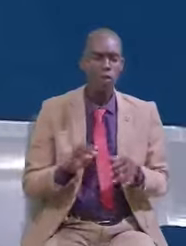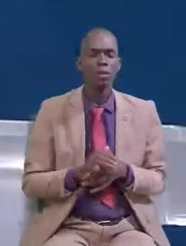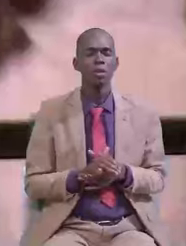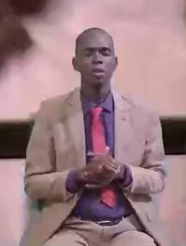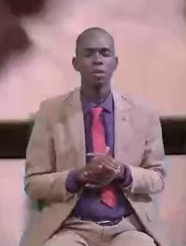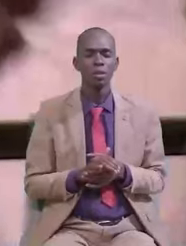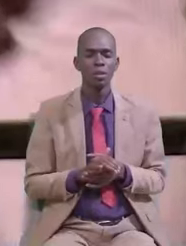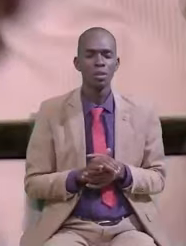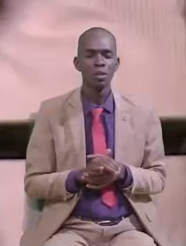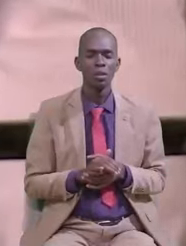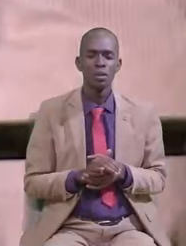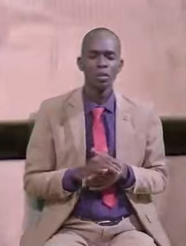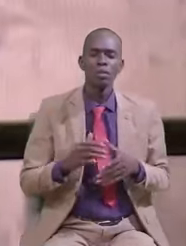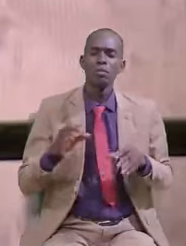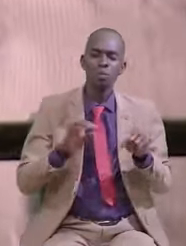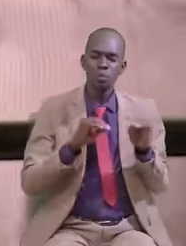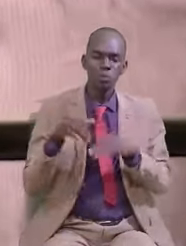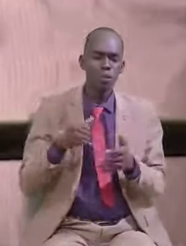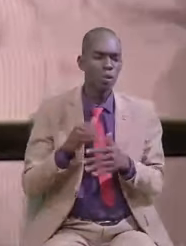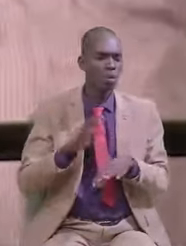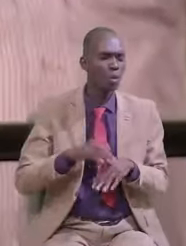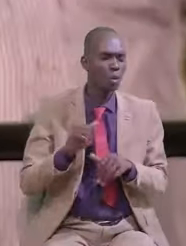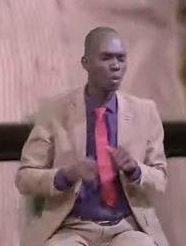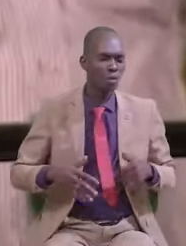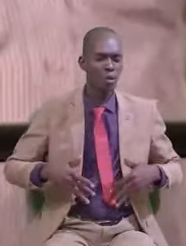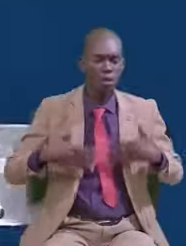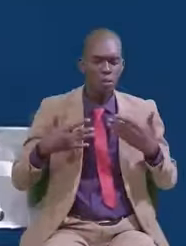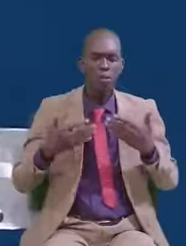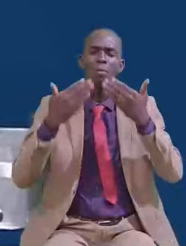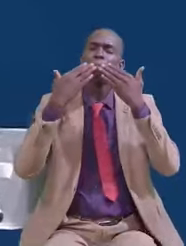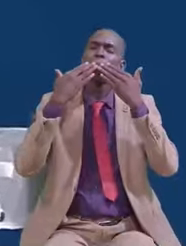Manifeste cela dans chaque vie. Merci Seigneur.